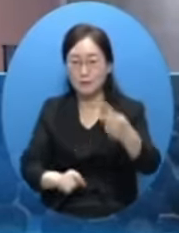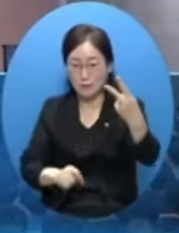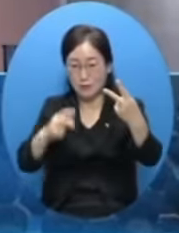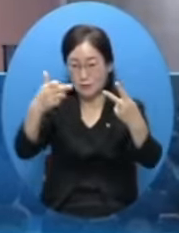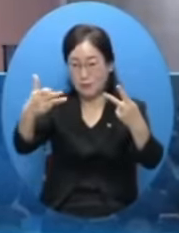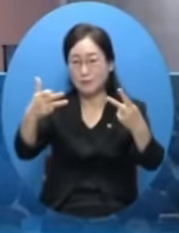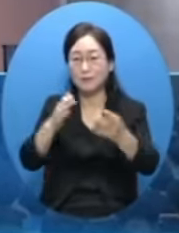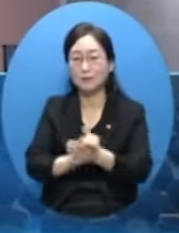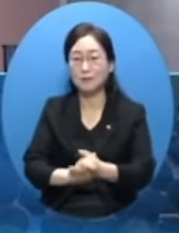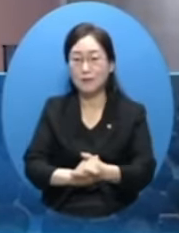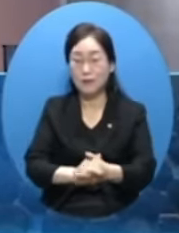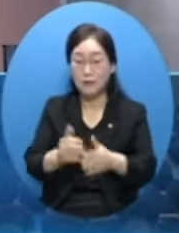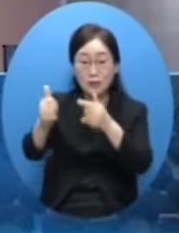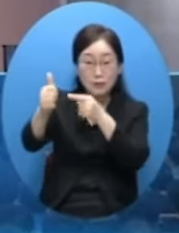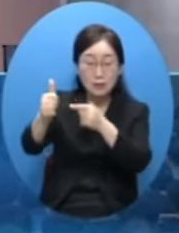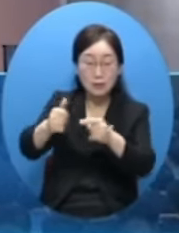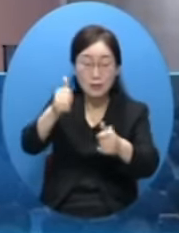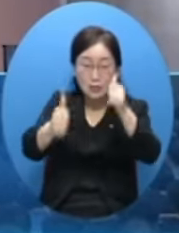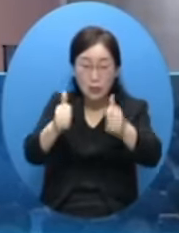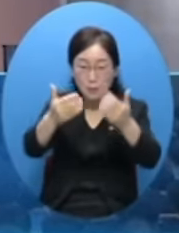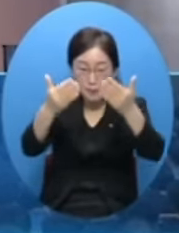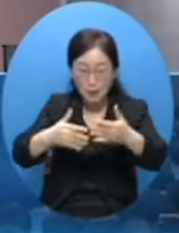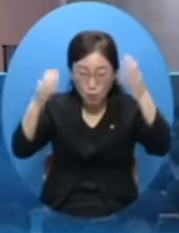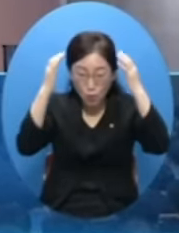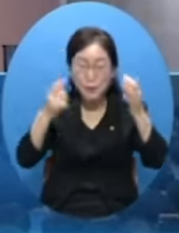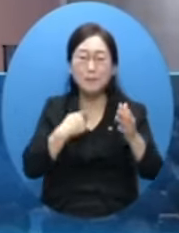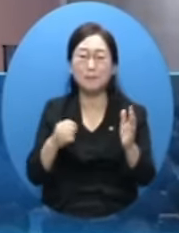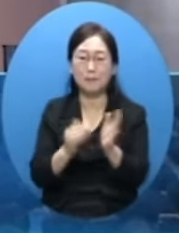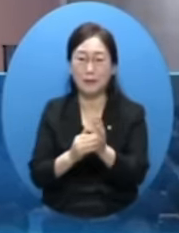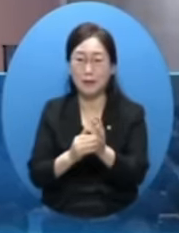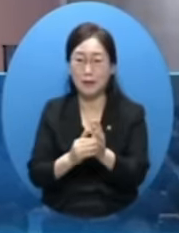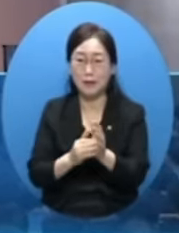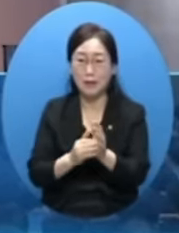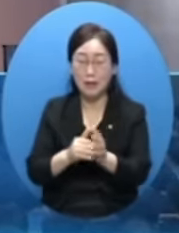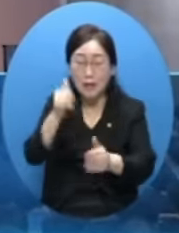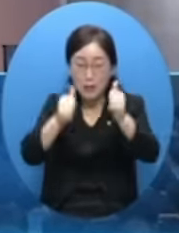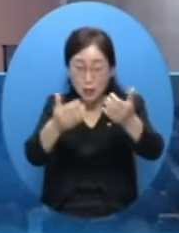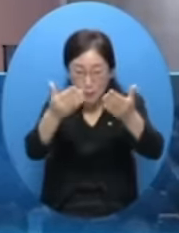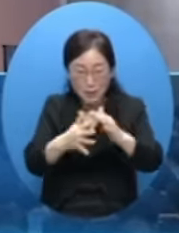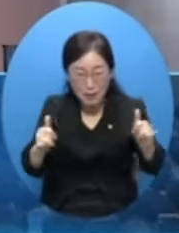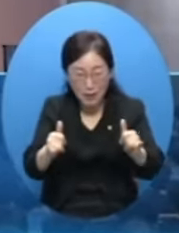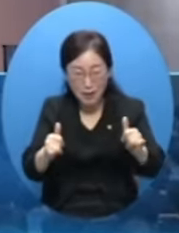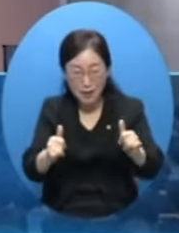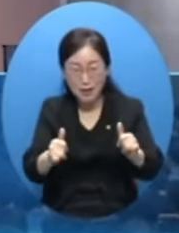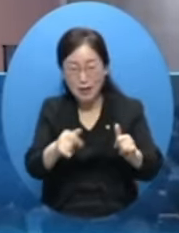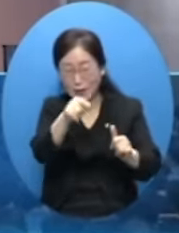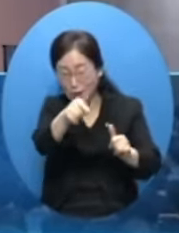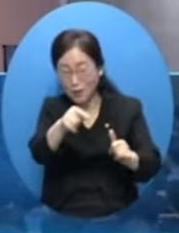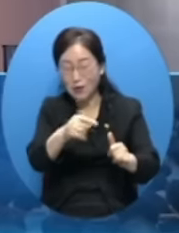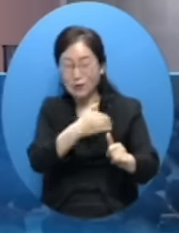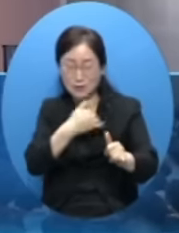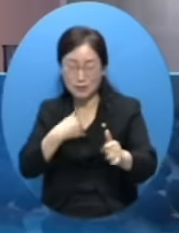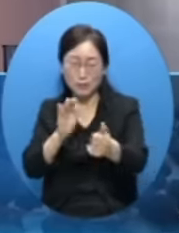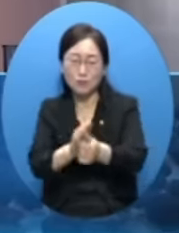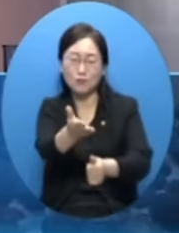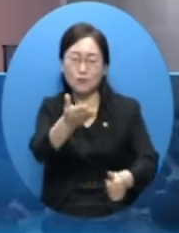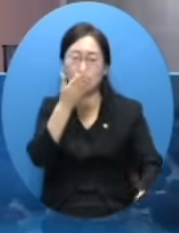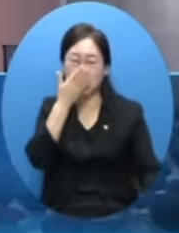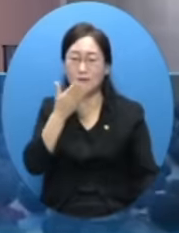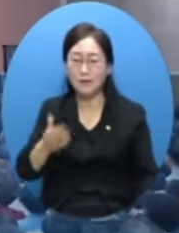말씀합니다. 그가 시험을 받아 고난을 당하셨은 즉 시험 받는 자들을 능히 도우실 수 있느니라.